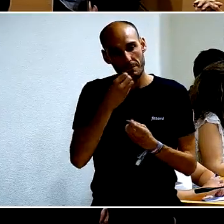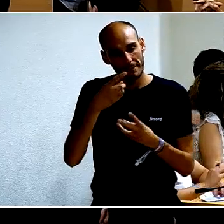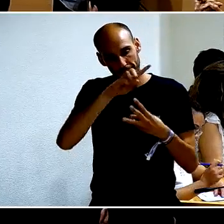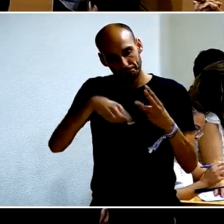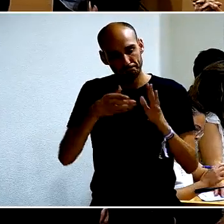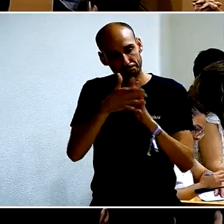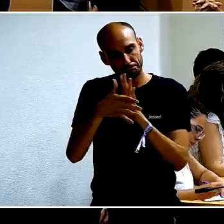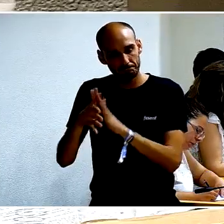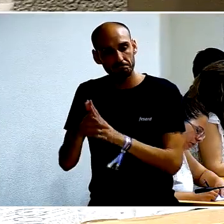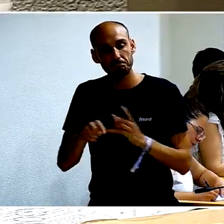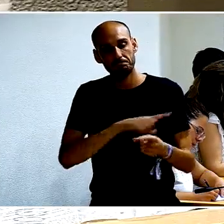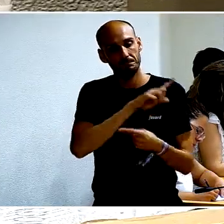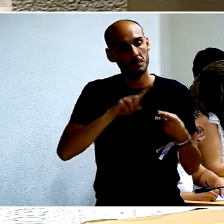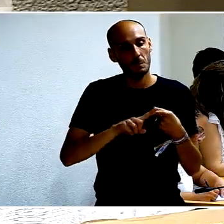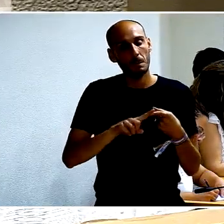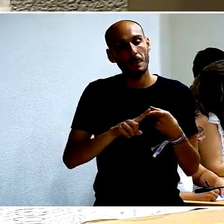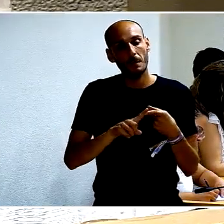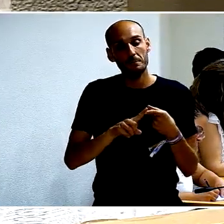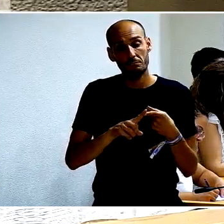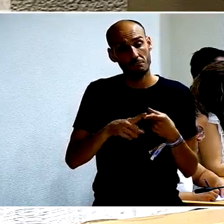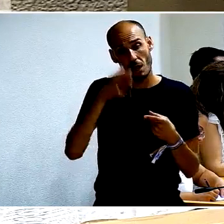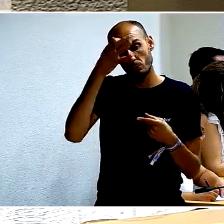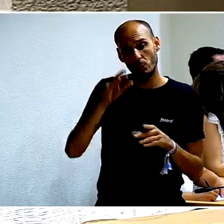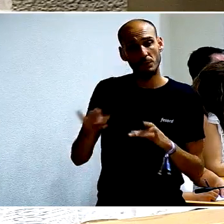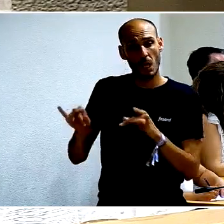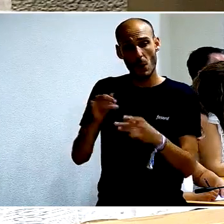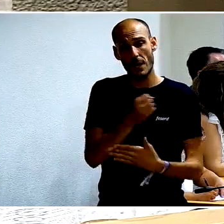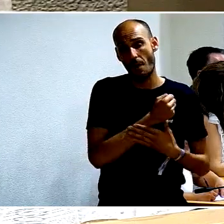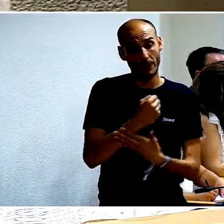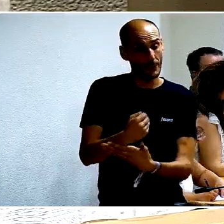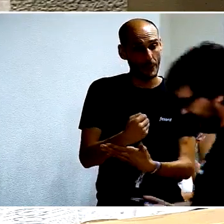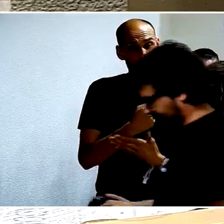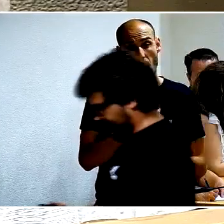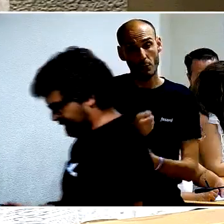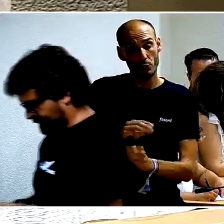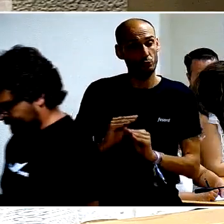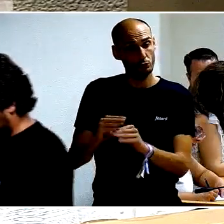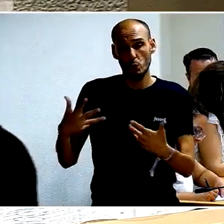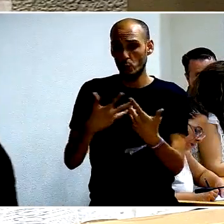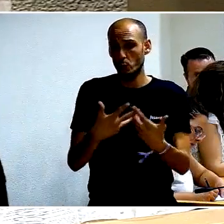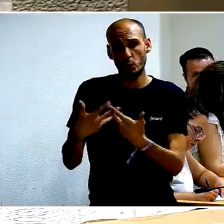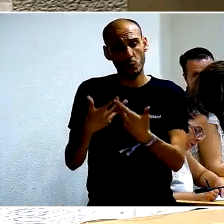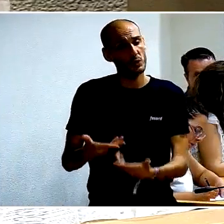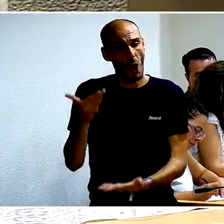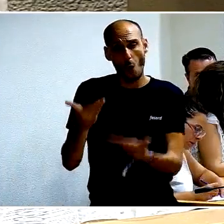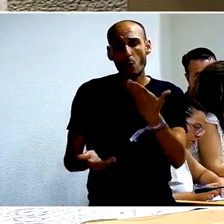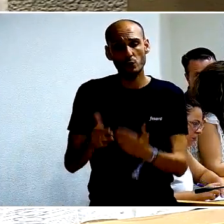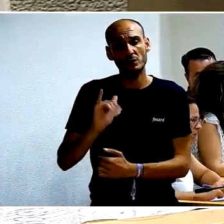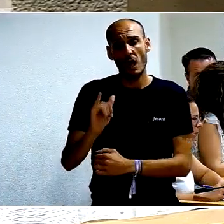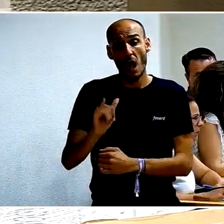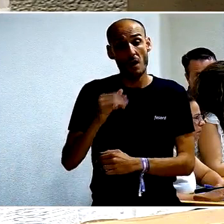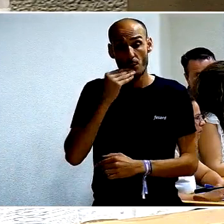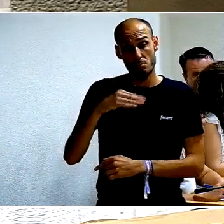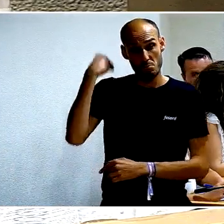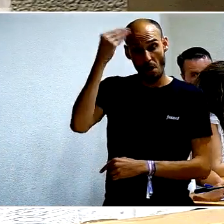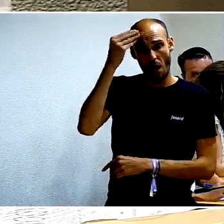d'enumerar. El primer és recolzar al poble saharaui en la seva justa lluita contra l'expansionisme i l'agressió marroquina,